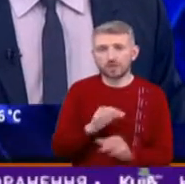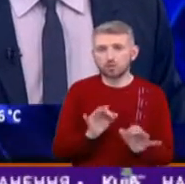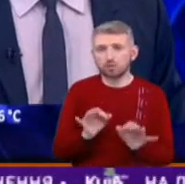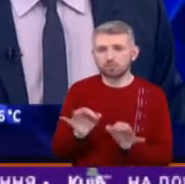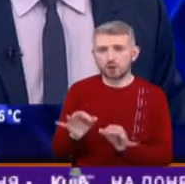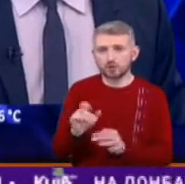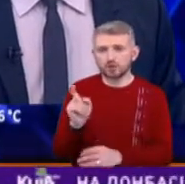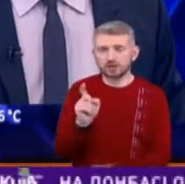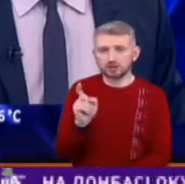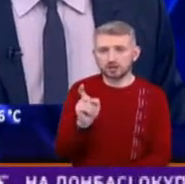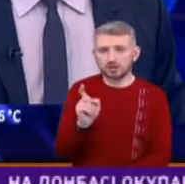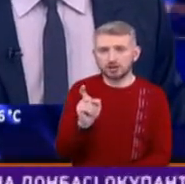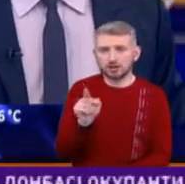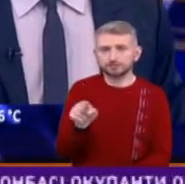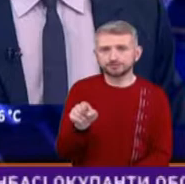нормально